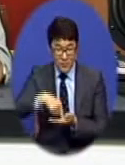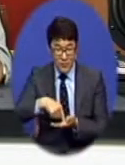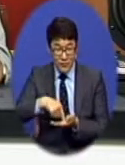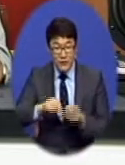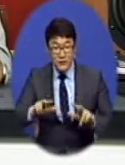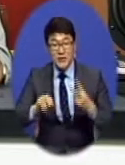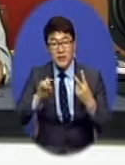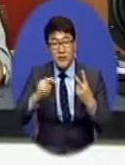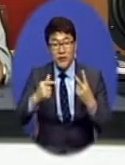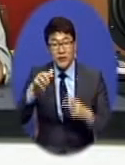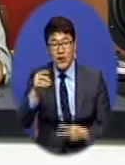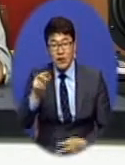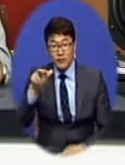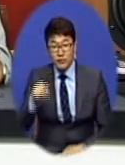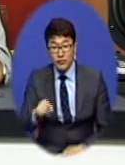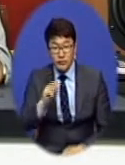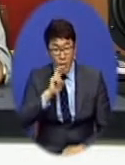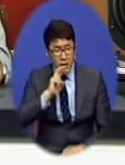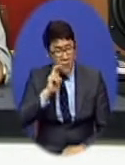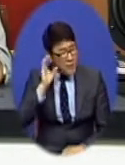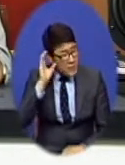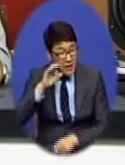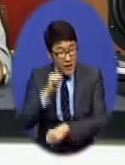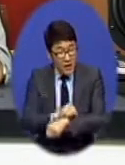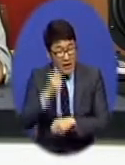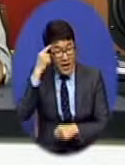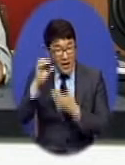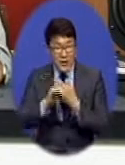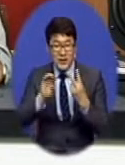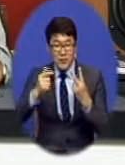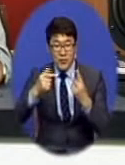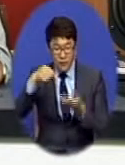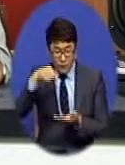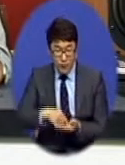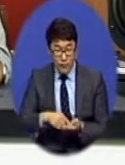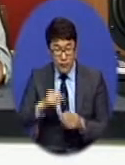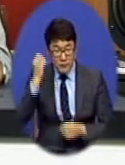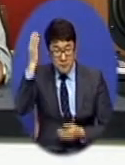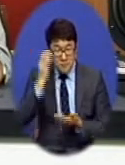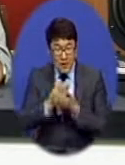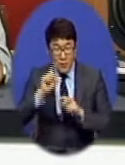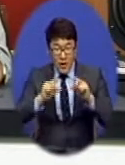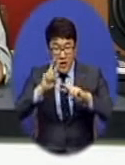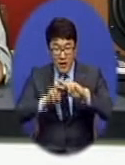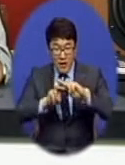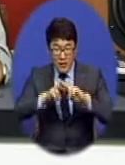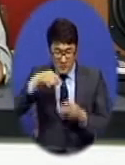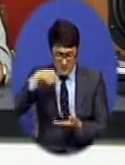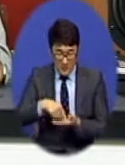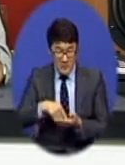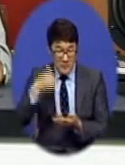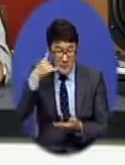지금 2번 최현주님이 잘한다고 생각하시는 분은 2번 누르시고 우물정자 잊지 마시고 꾹 누르시고